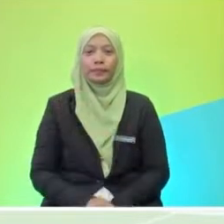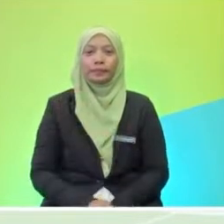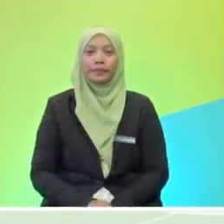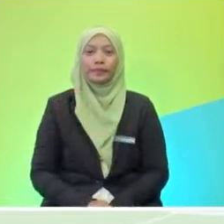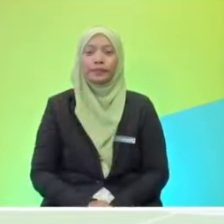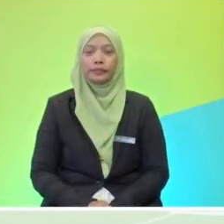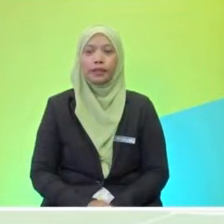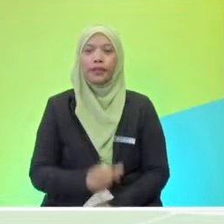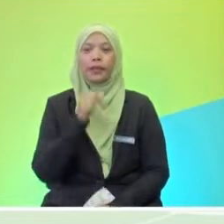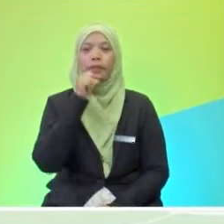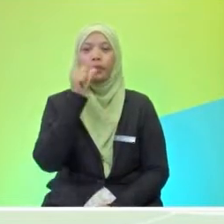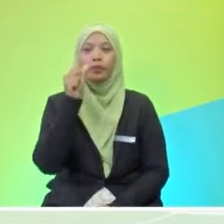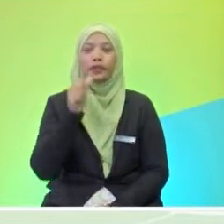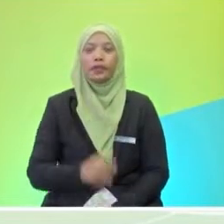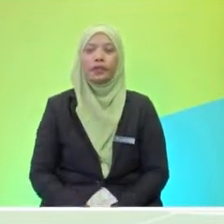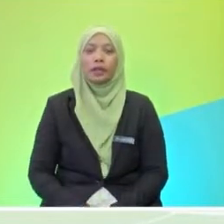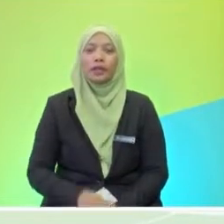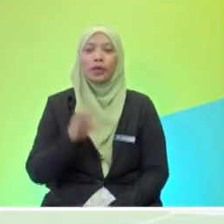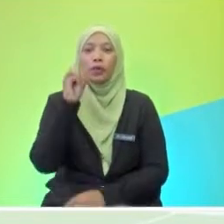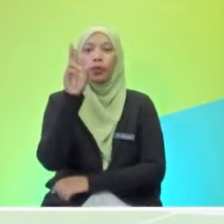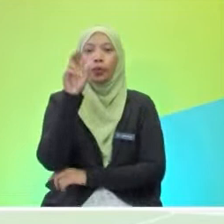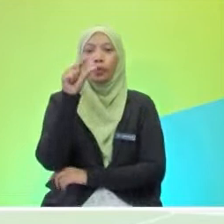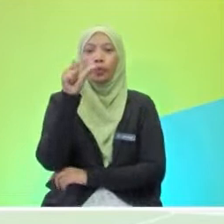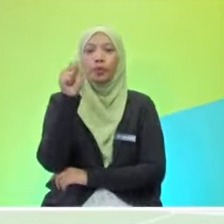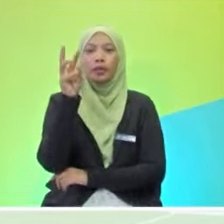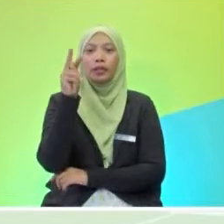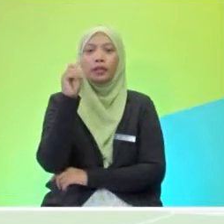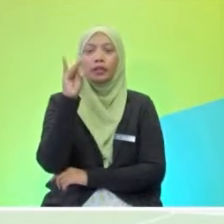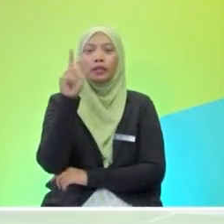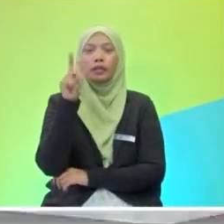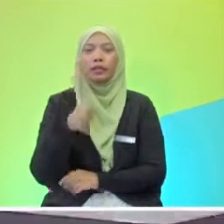bukan organik pula macam contohnya ya